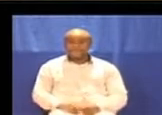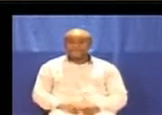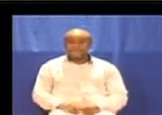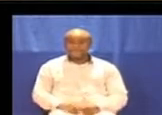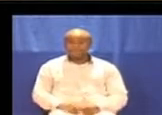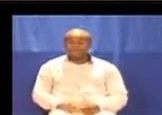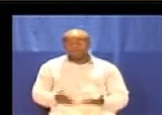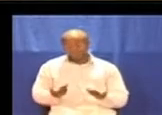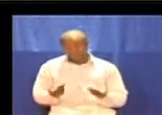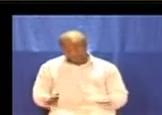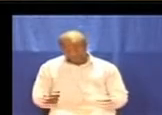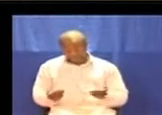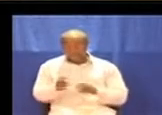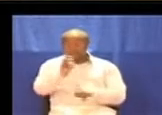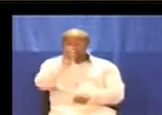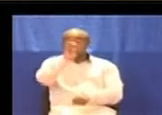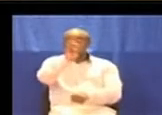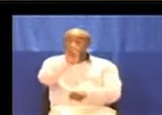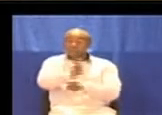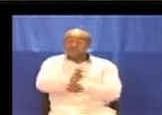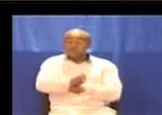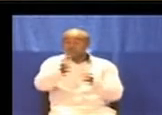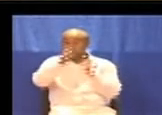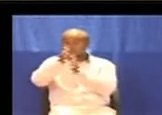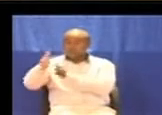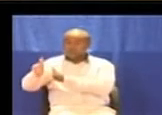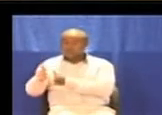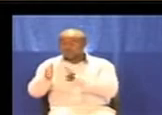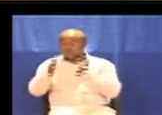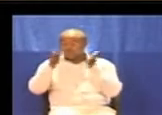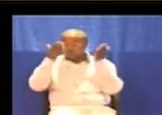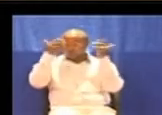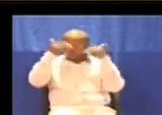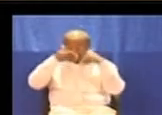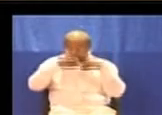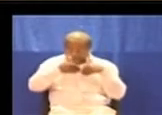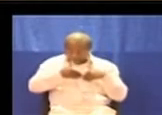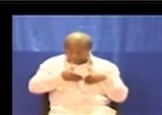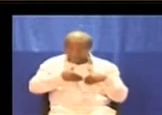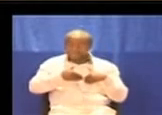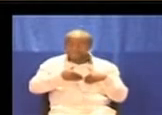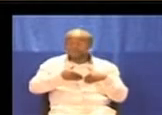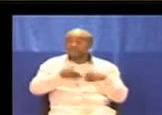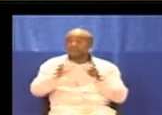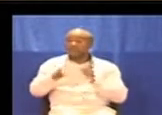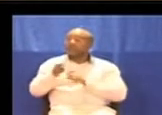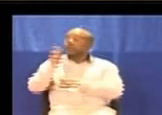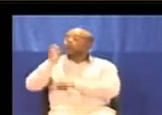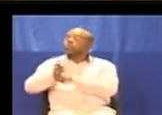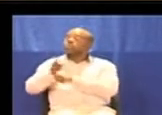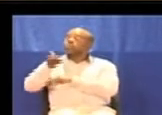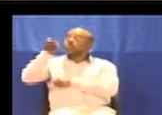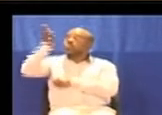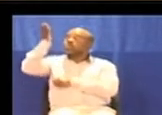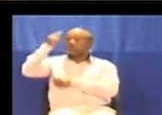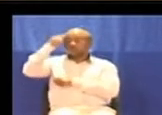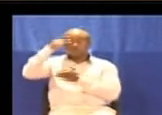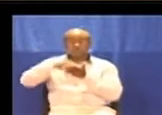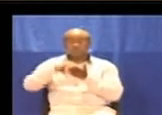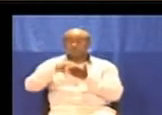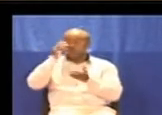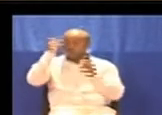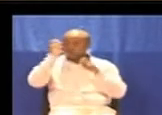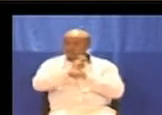Ulinzi wa mwanadamu ni kukesha bure, ulinzi wa Mwenyezi Mungu ndio ulinzi wenyewe kabisa wa